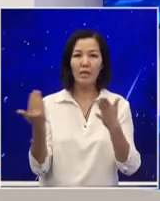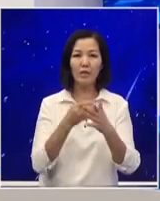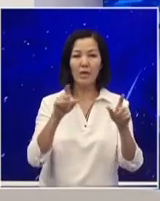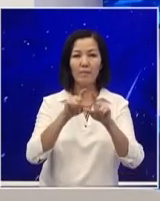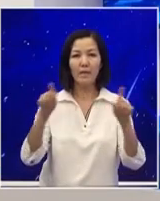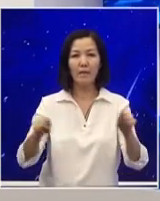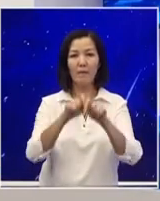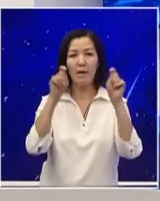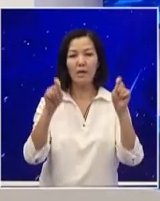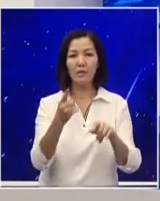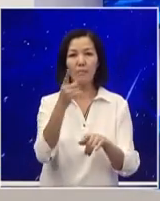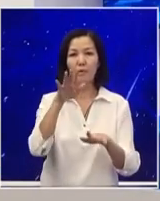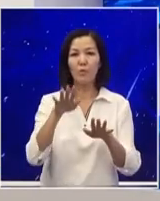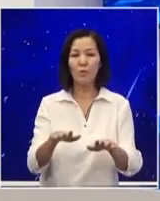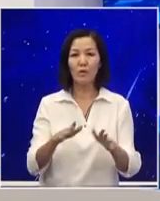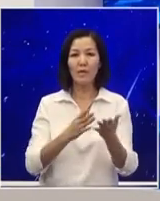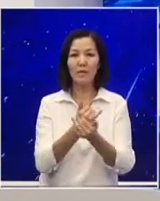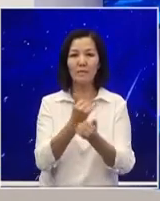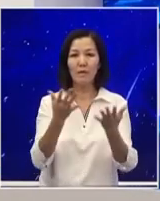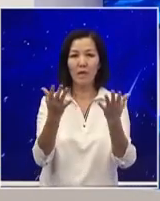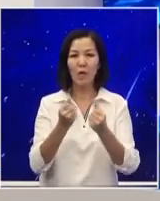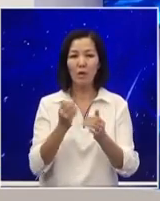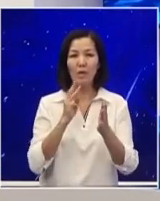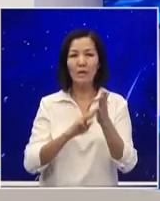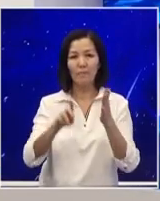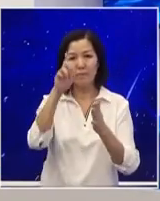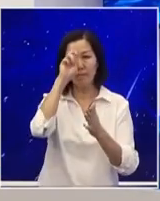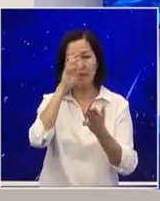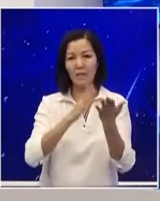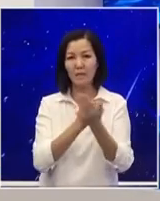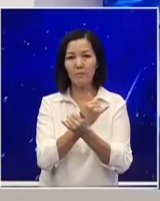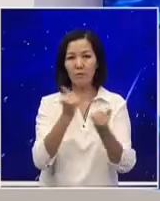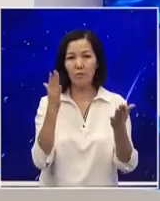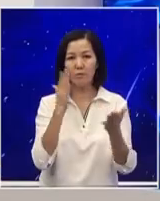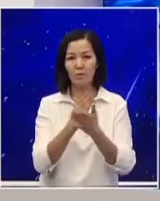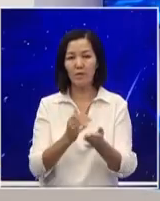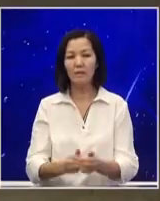ашты. Бір терезе қағидатымен мұнда 80-нен аса мемлекеттік қызмет түрі көрсетіледі.